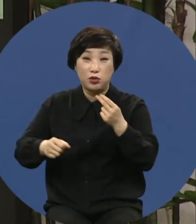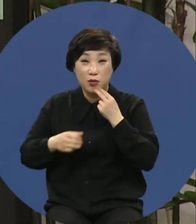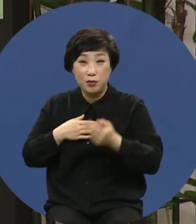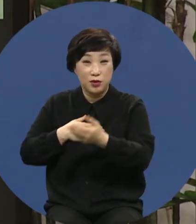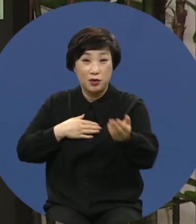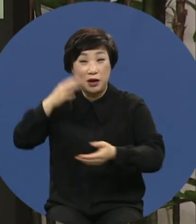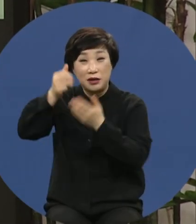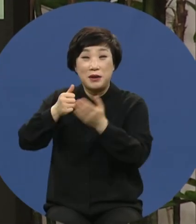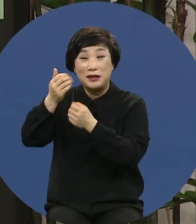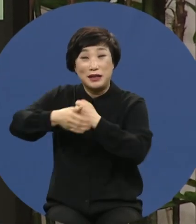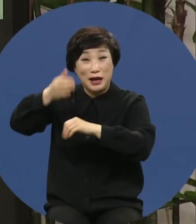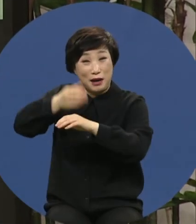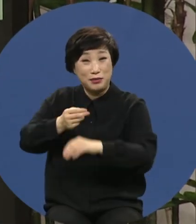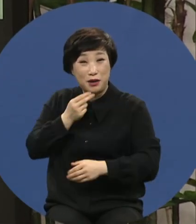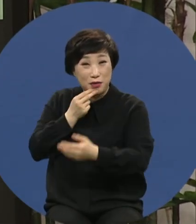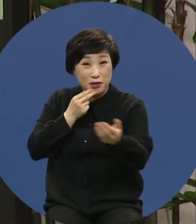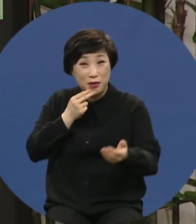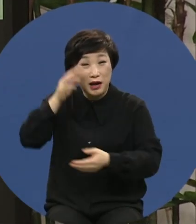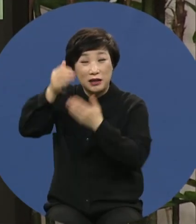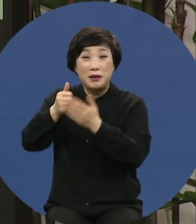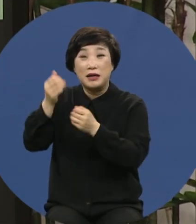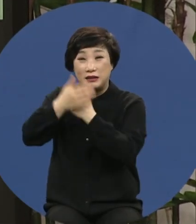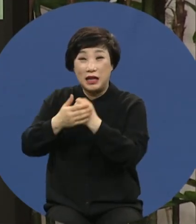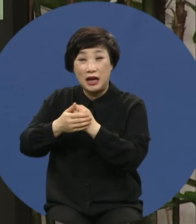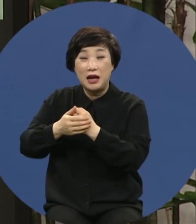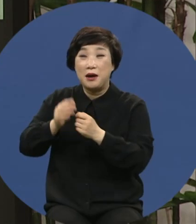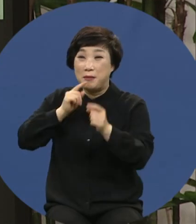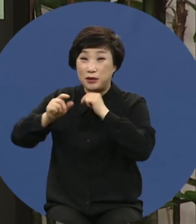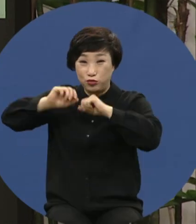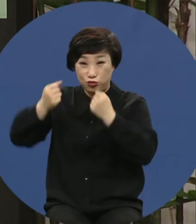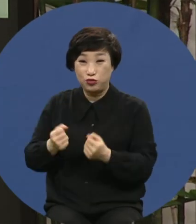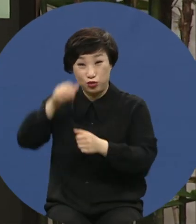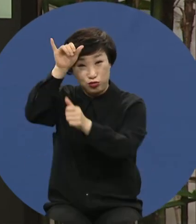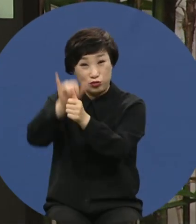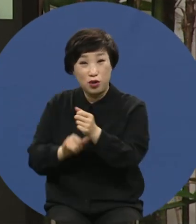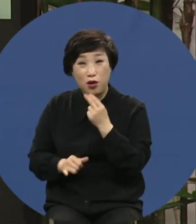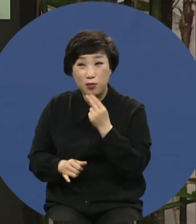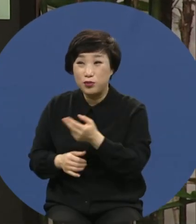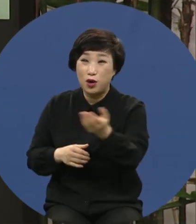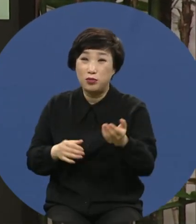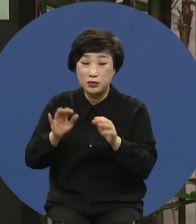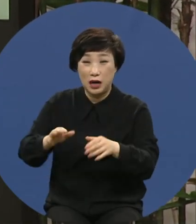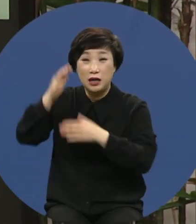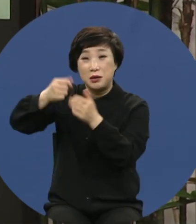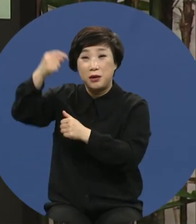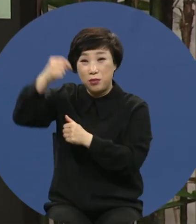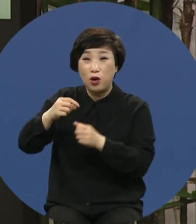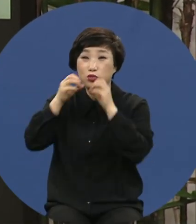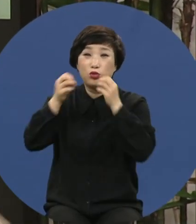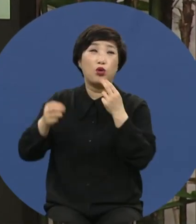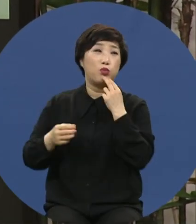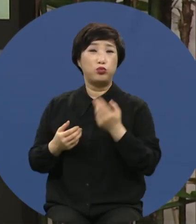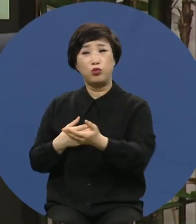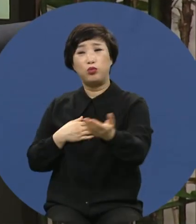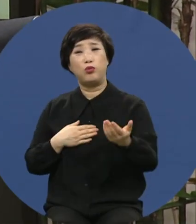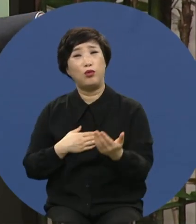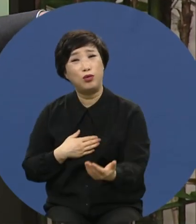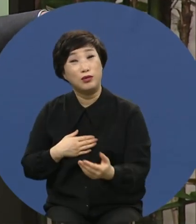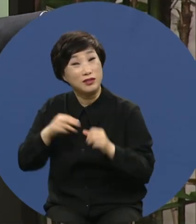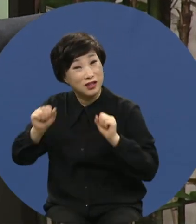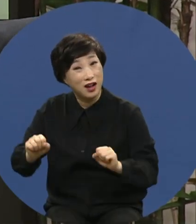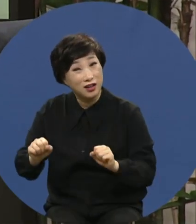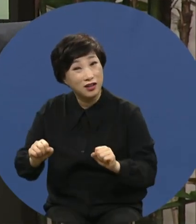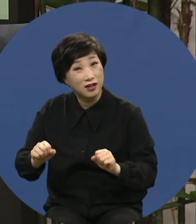그 은혜에 감사가 없고, 그 은혜에 해당하는 말씀의 순종과 충성이 없고, 그가 명령하신 전도가 없다면 이게